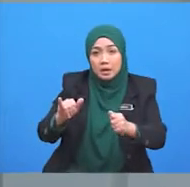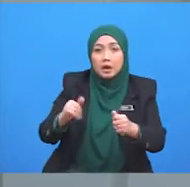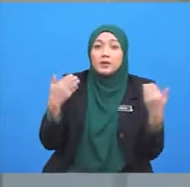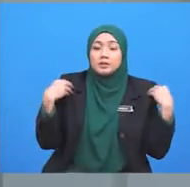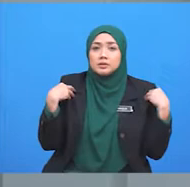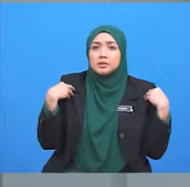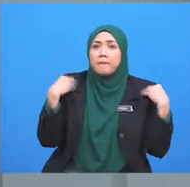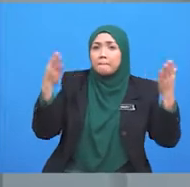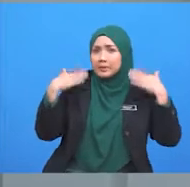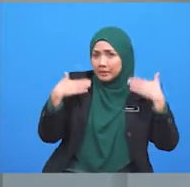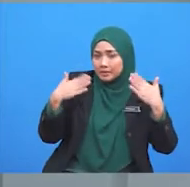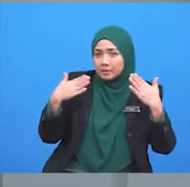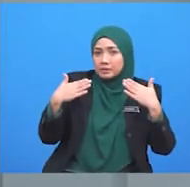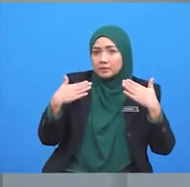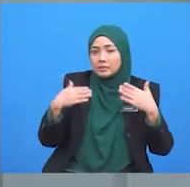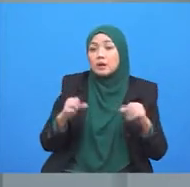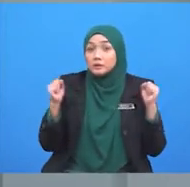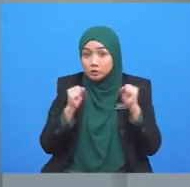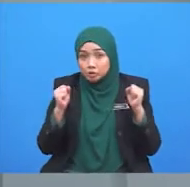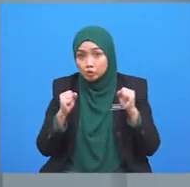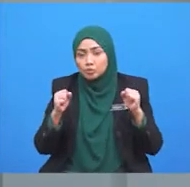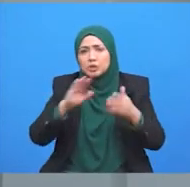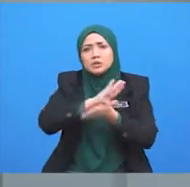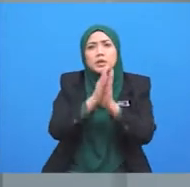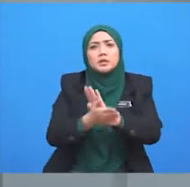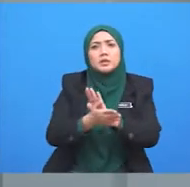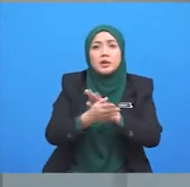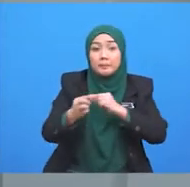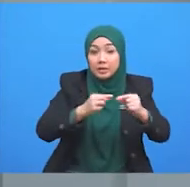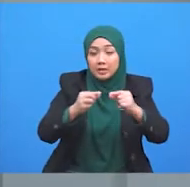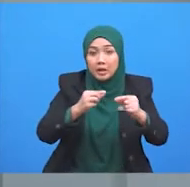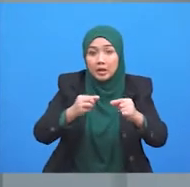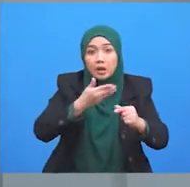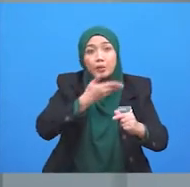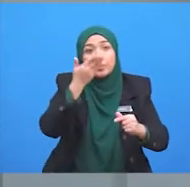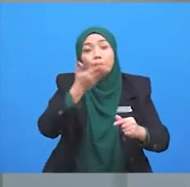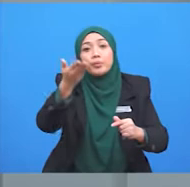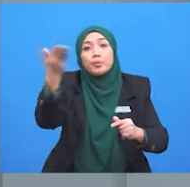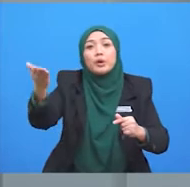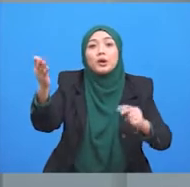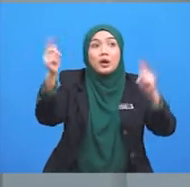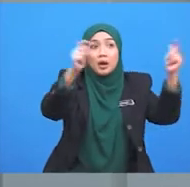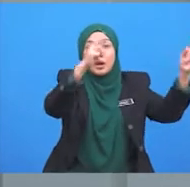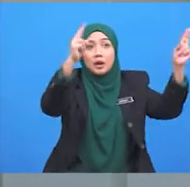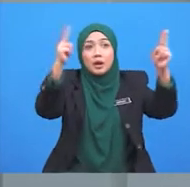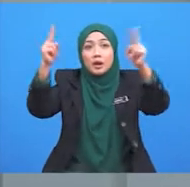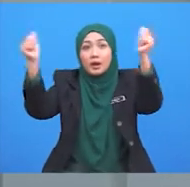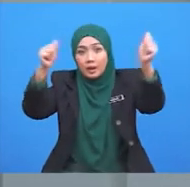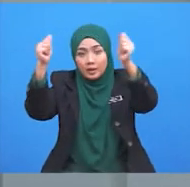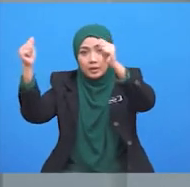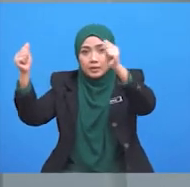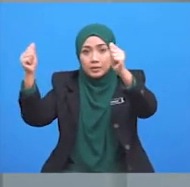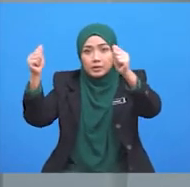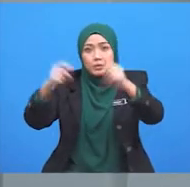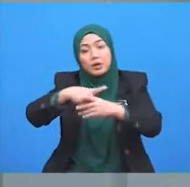panas. Sementara pada solstis musim sejuk, berlaku pergerakan tiupan angin keluar dari kawasan